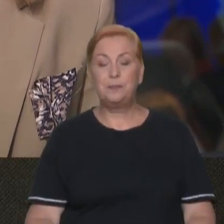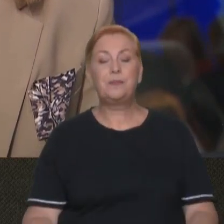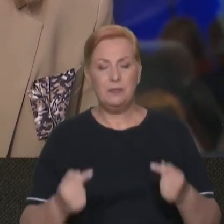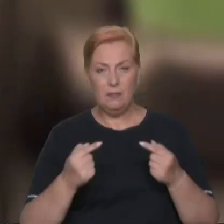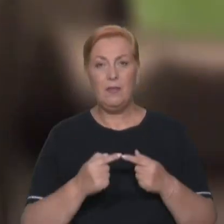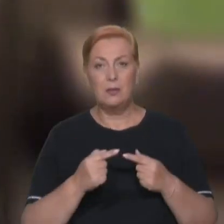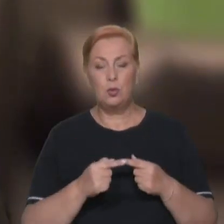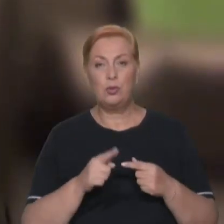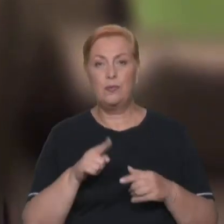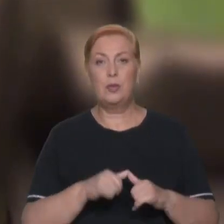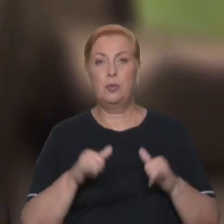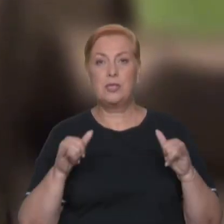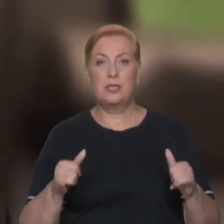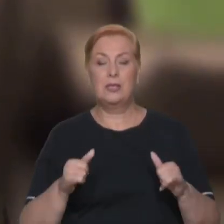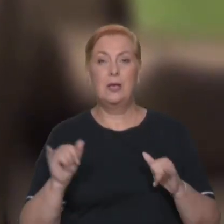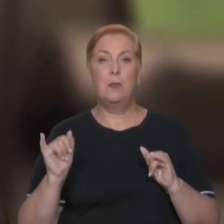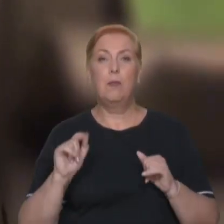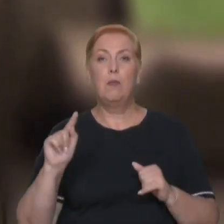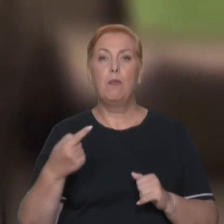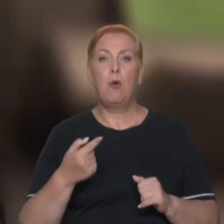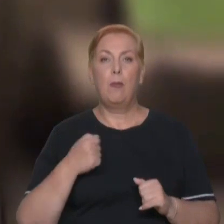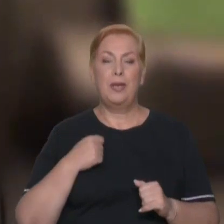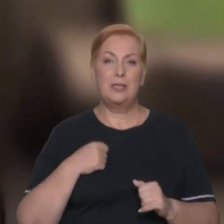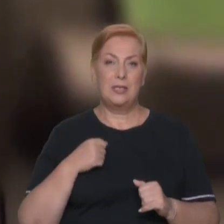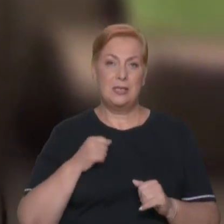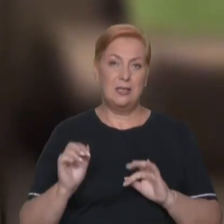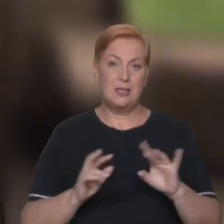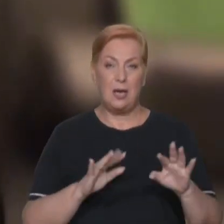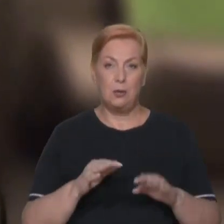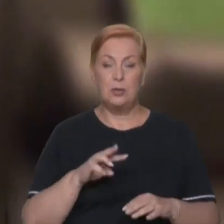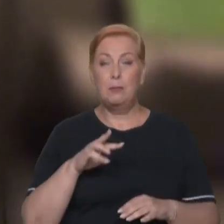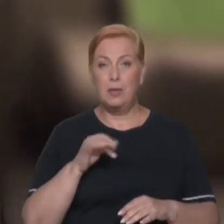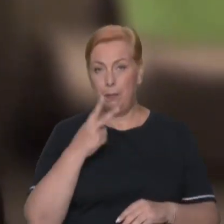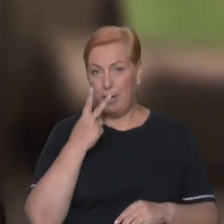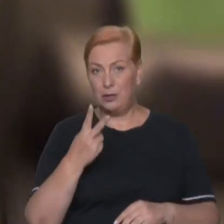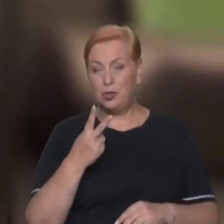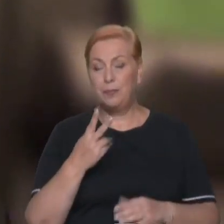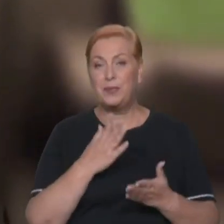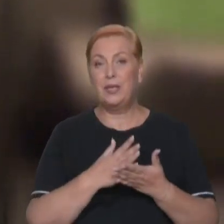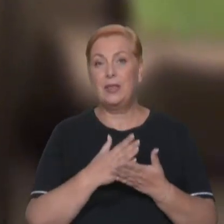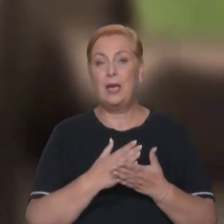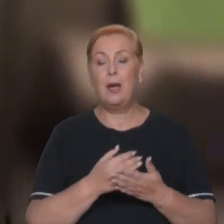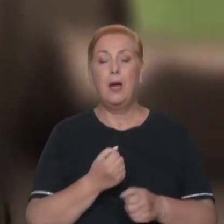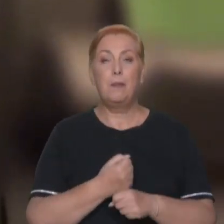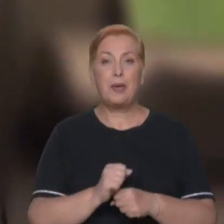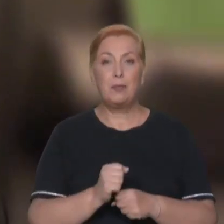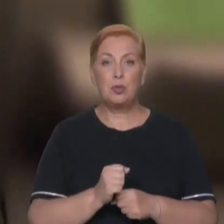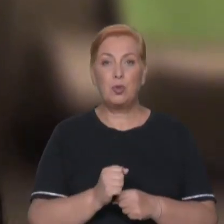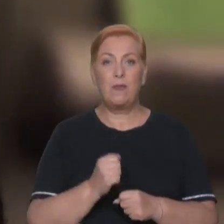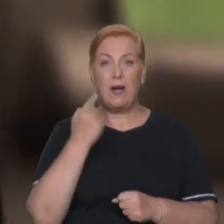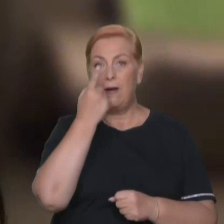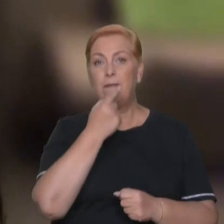заходили мобілізаційні заходи сьогодні ми бачимо що йде примусово верифікація мобілізованих що це означає